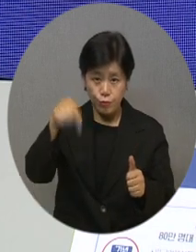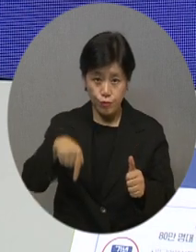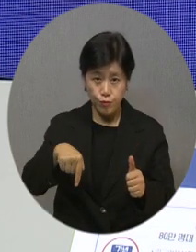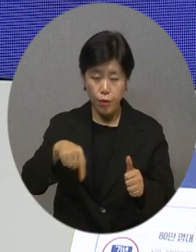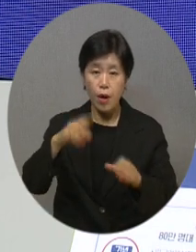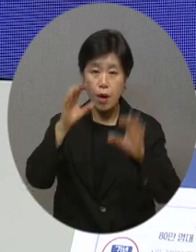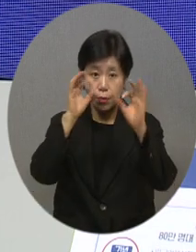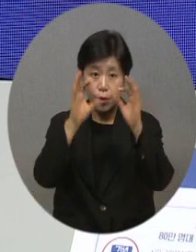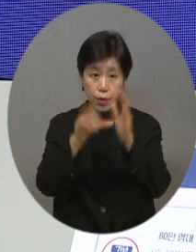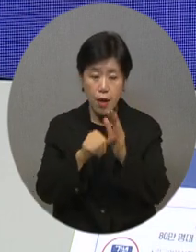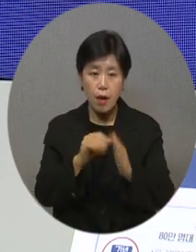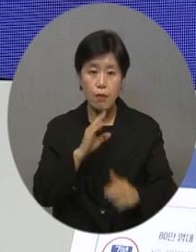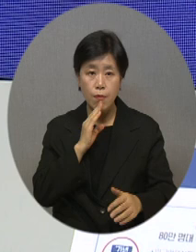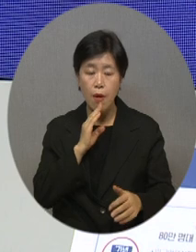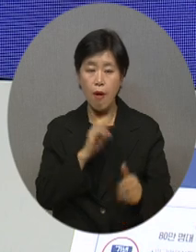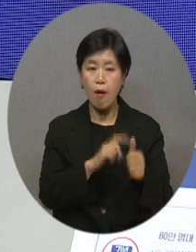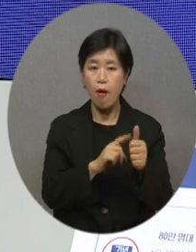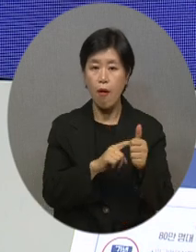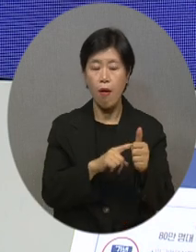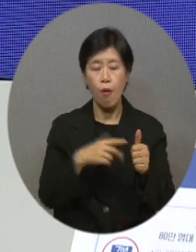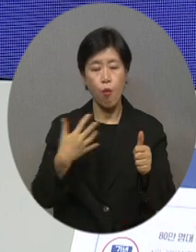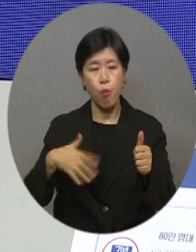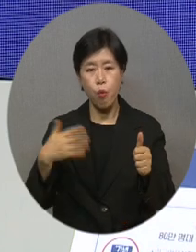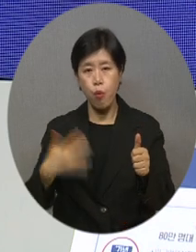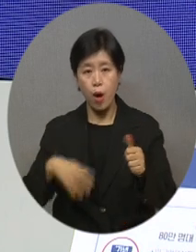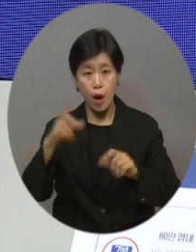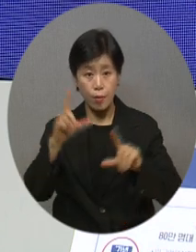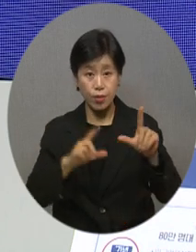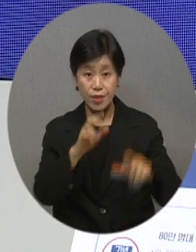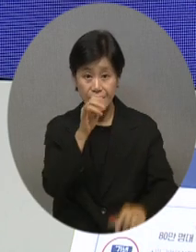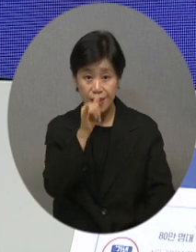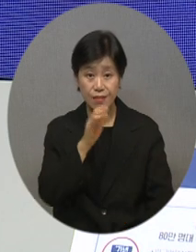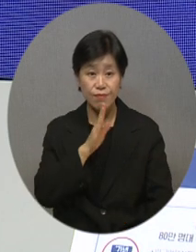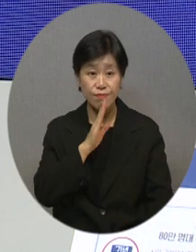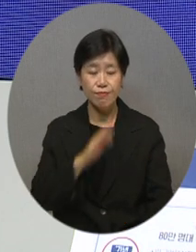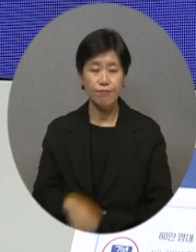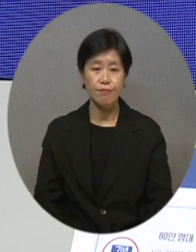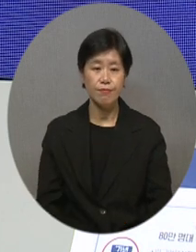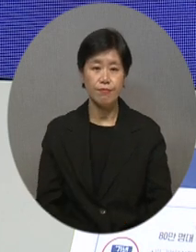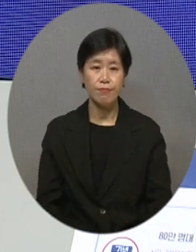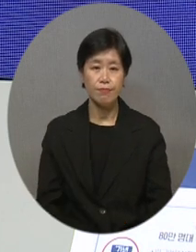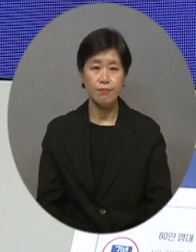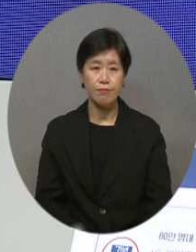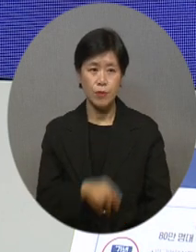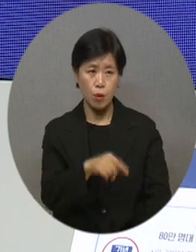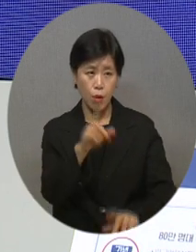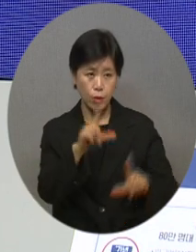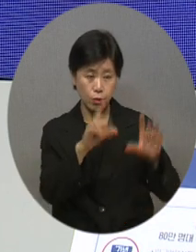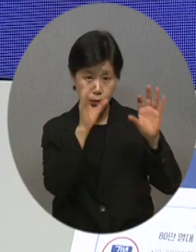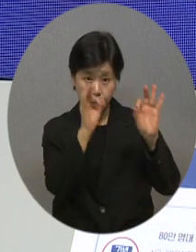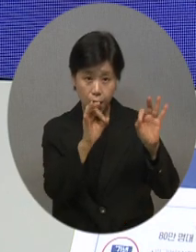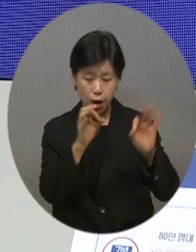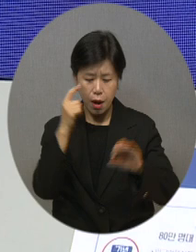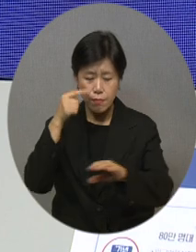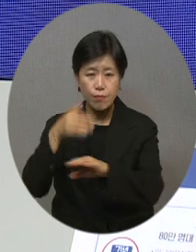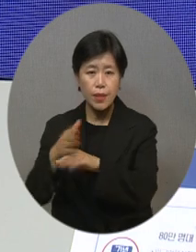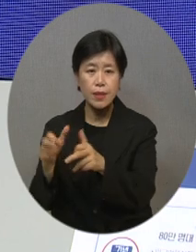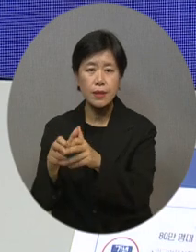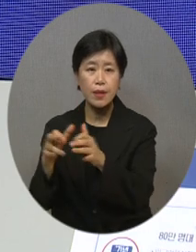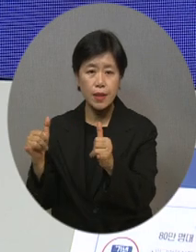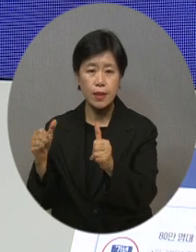아주 천재성도 있잖아요. 그렇죠. 할 때마다 이렇게 고래가 떠다니기도 하는데요. 그런 것은 많이 우리 발달장애인